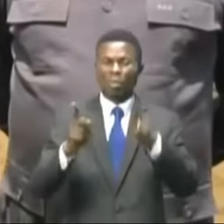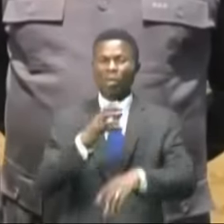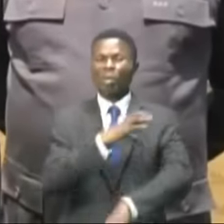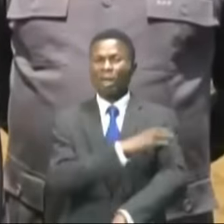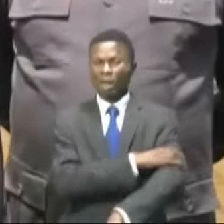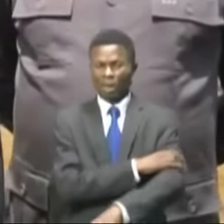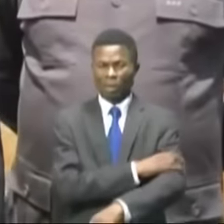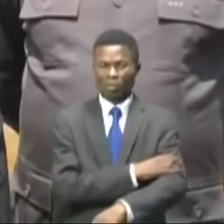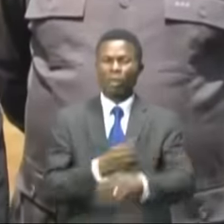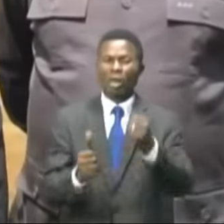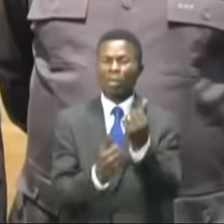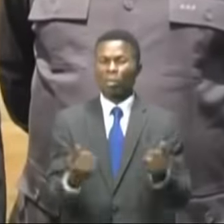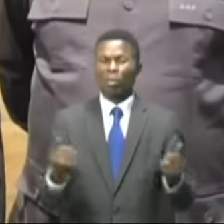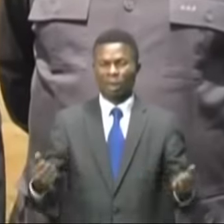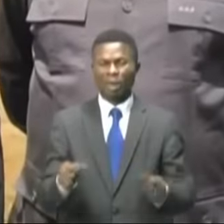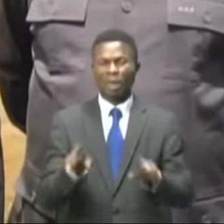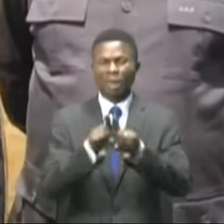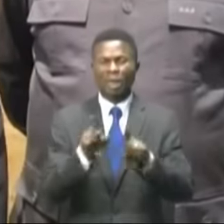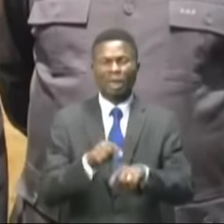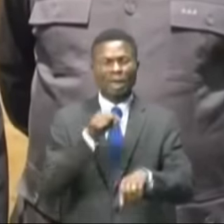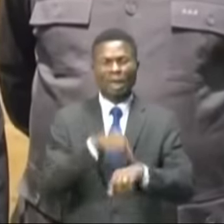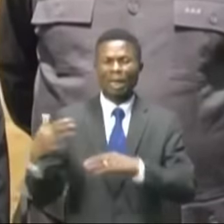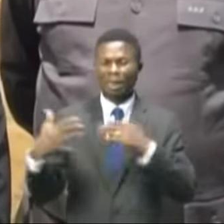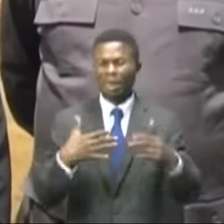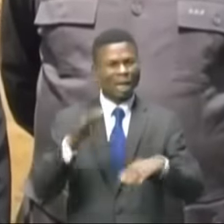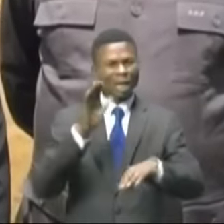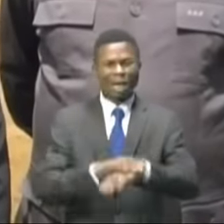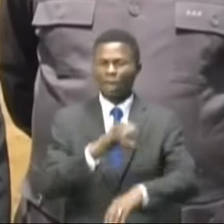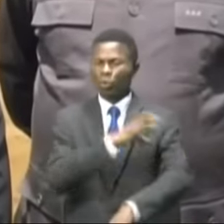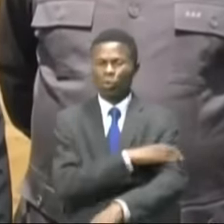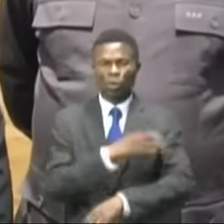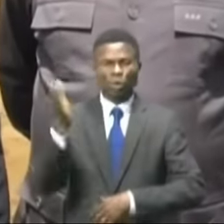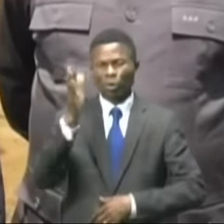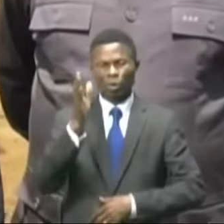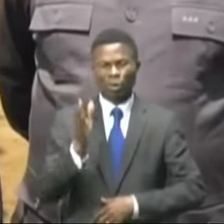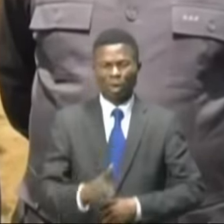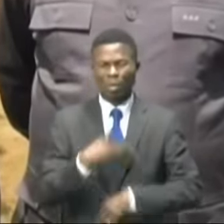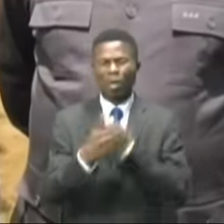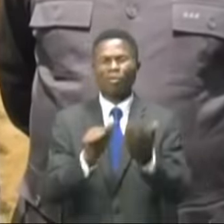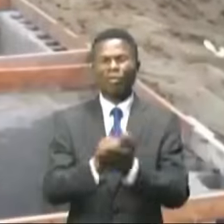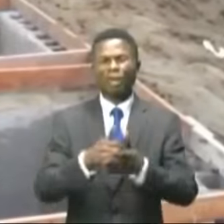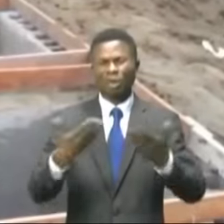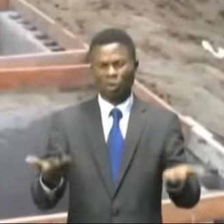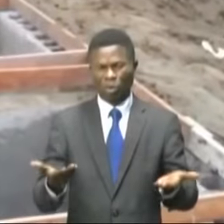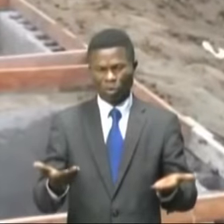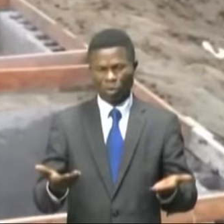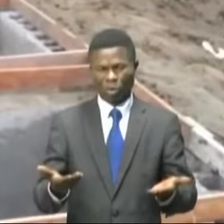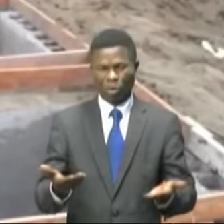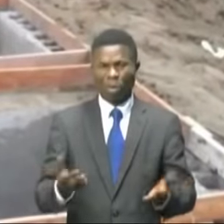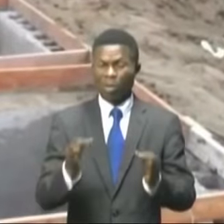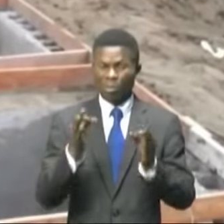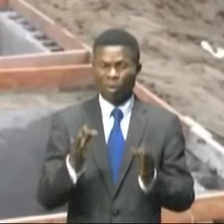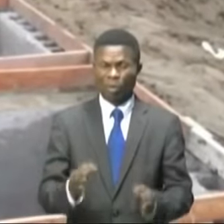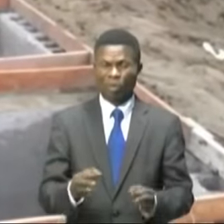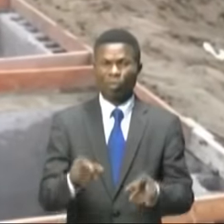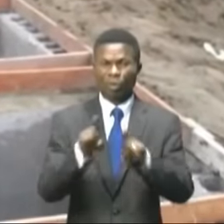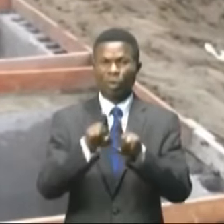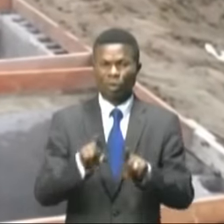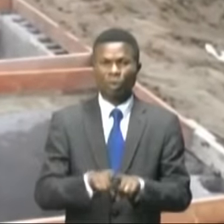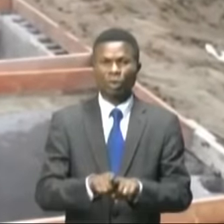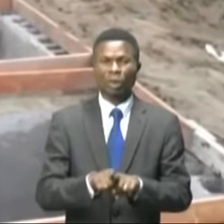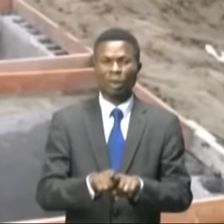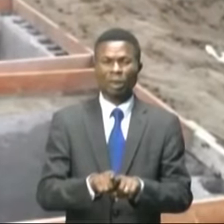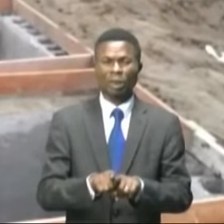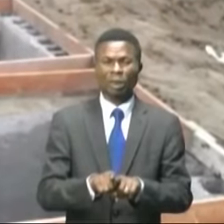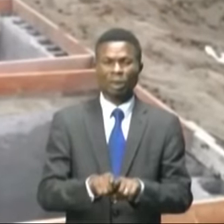à des biens civils, même pendant la guerre. Cela est clairement stigmatisé dans les statuts de Rome. Il y a aussi